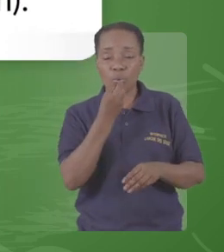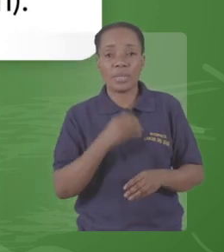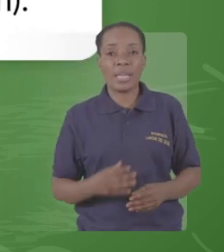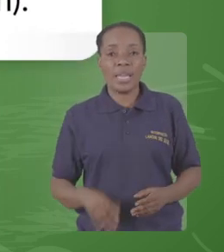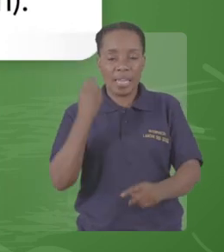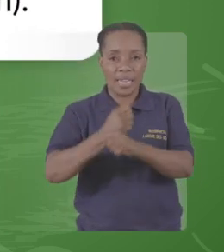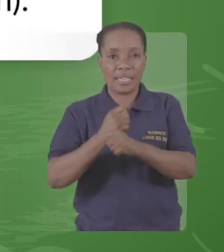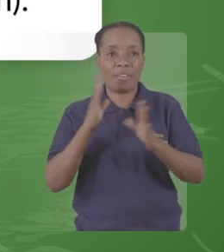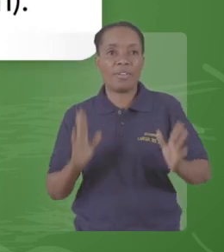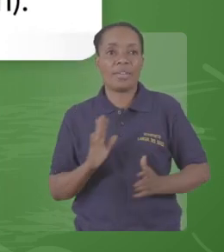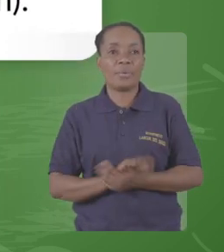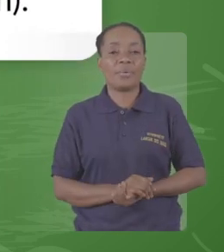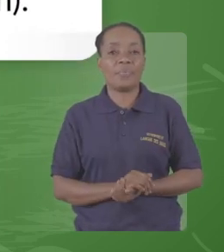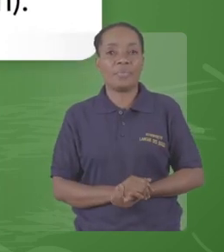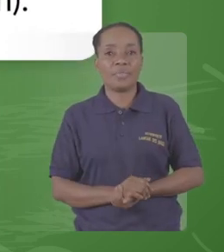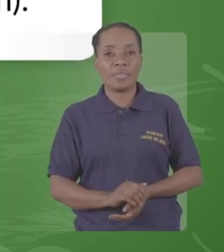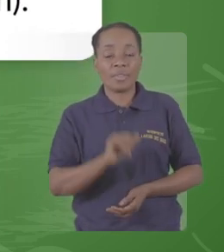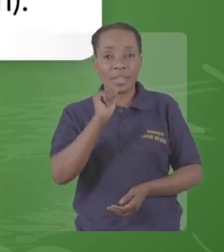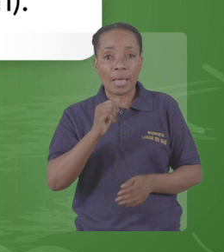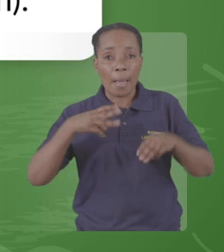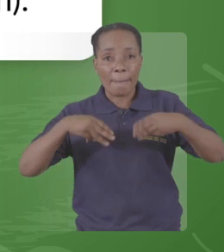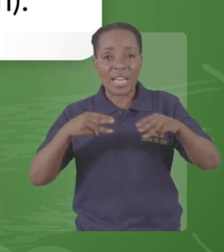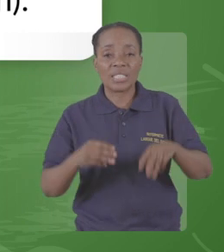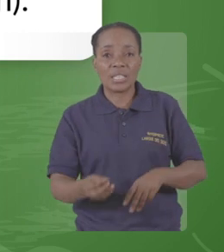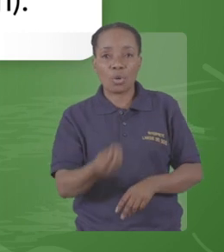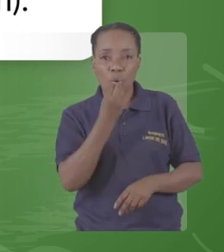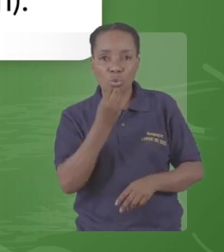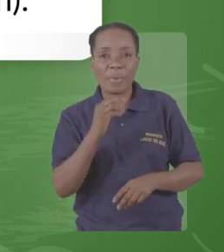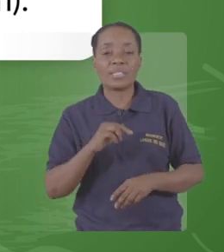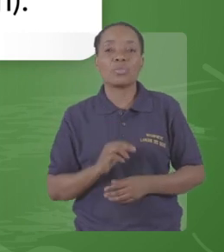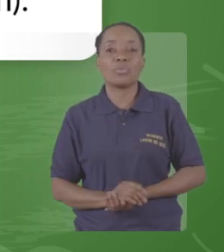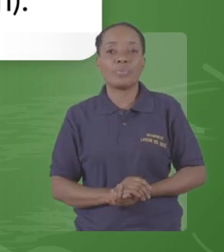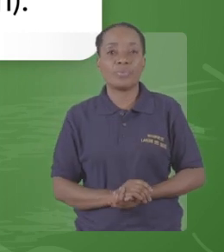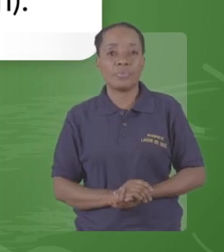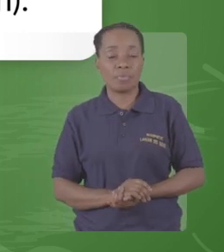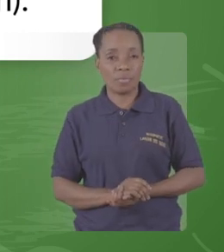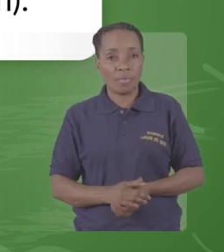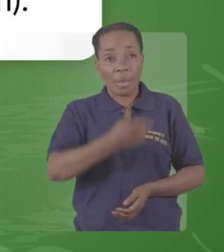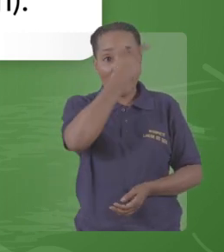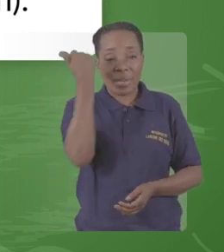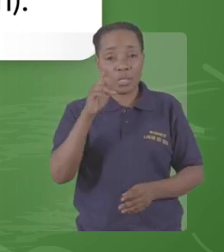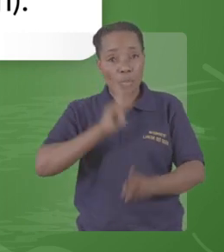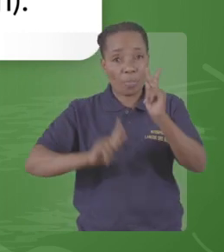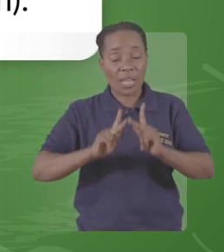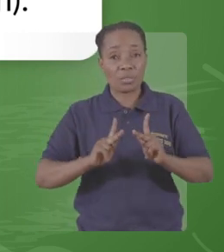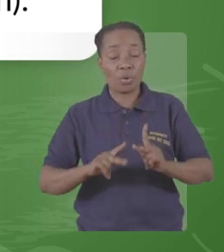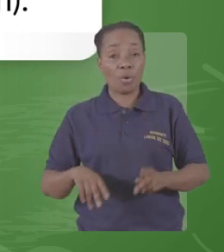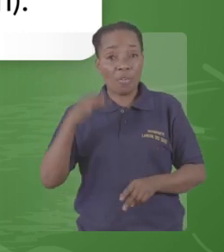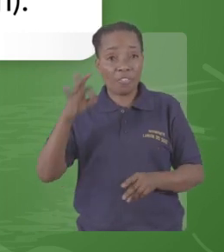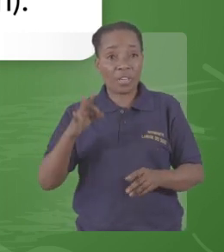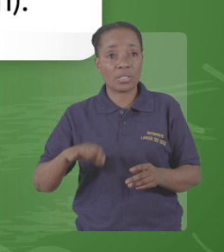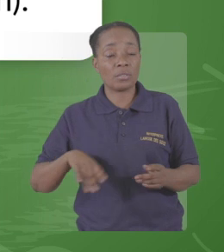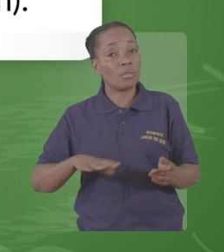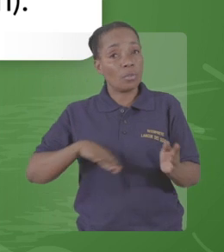marché de consommation de qualité. Parce que la population française s'élève à 67 millions, 64